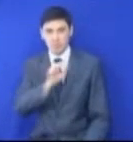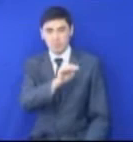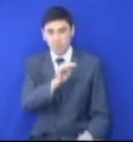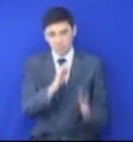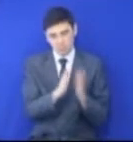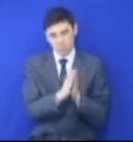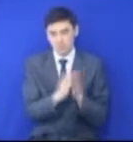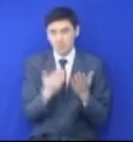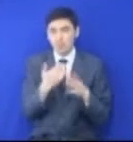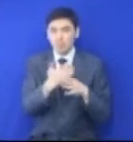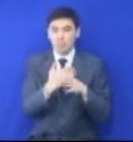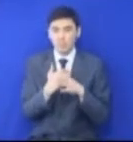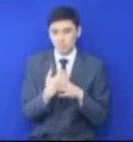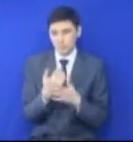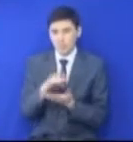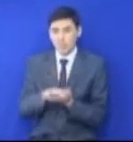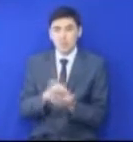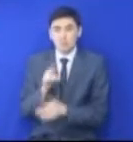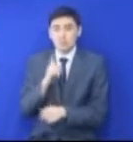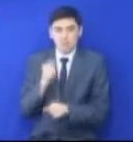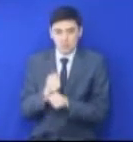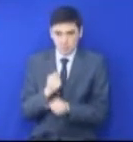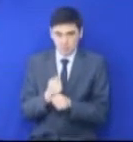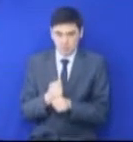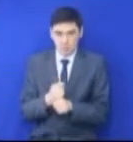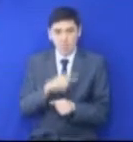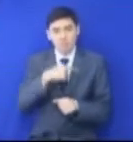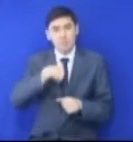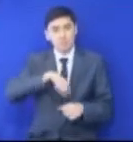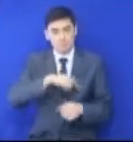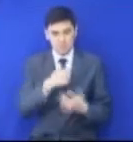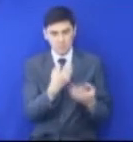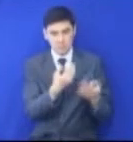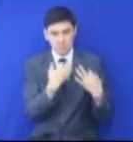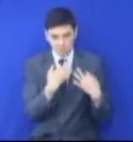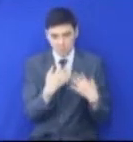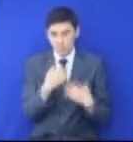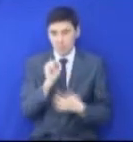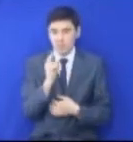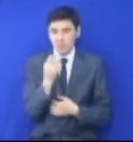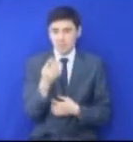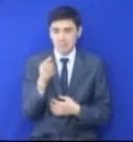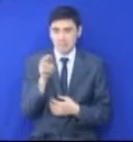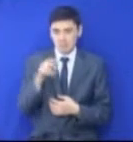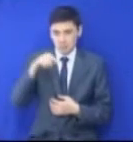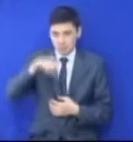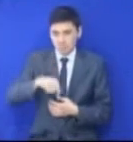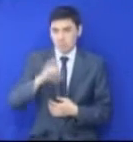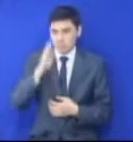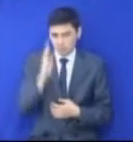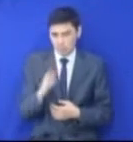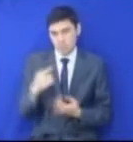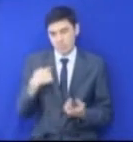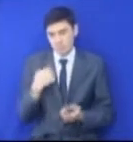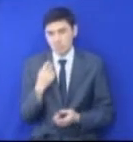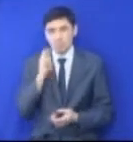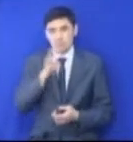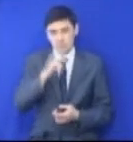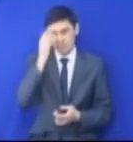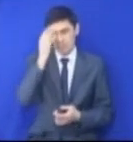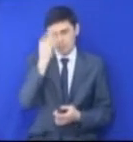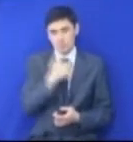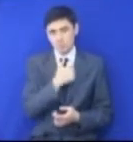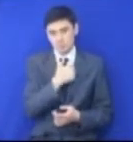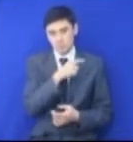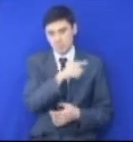дальше быть. Мне сказали, что сегодня будет республиканская акция, то, что можно